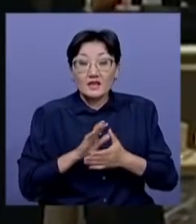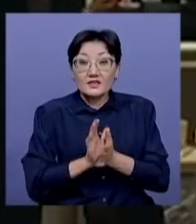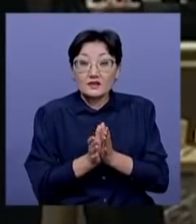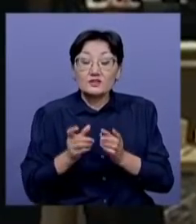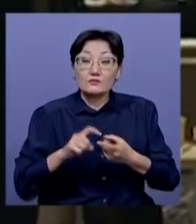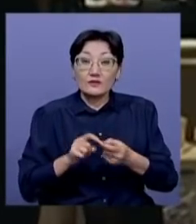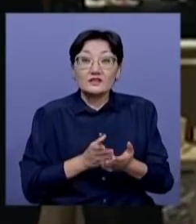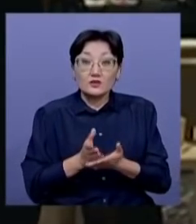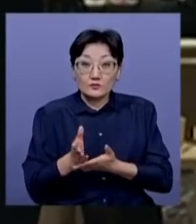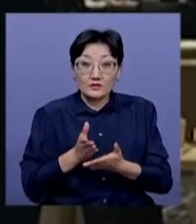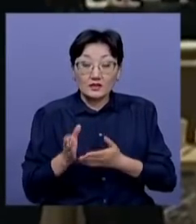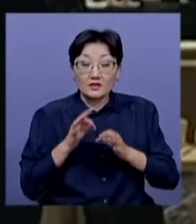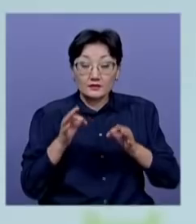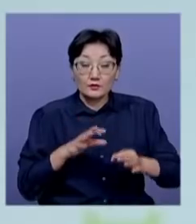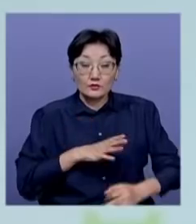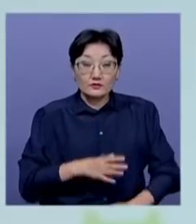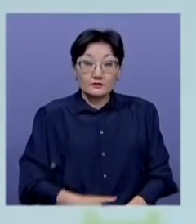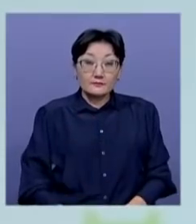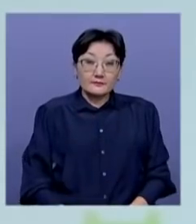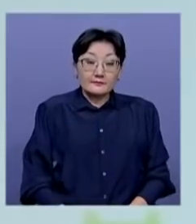байланыстарға негізделгенін атап өтті.